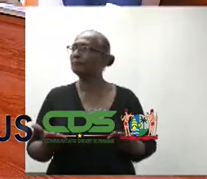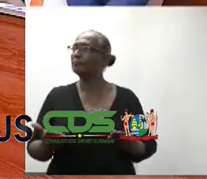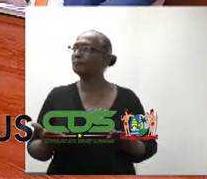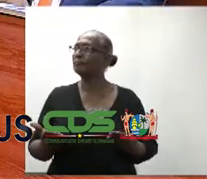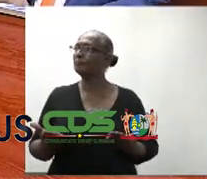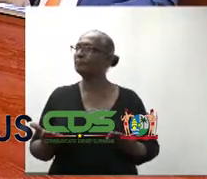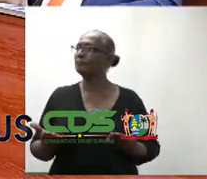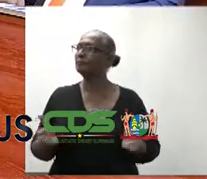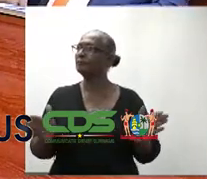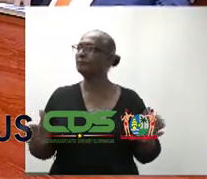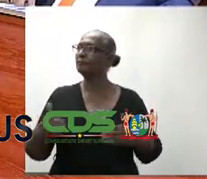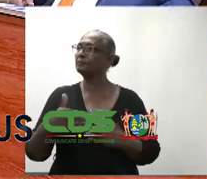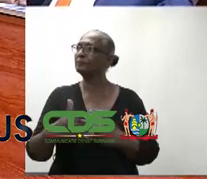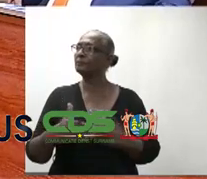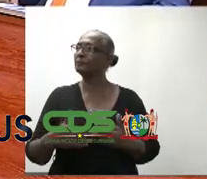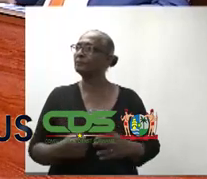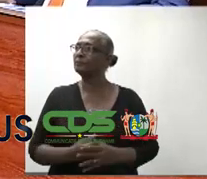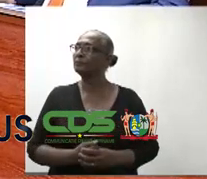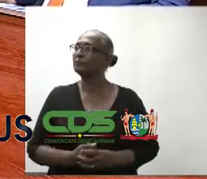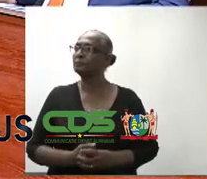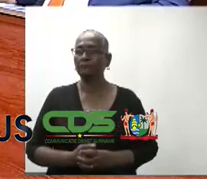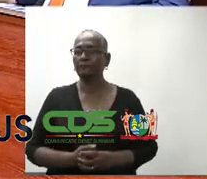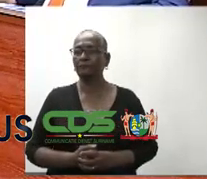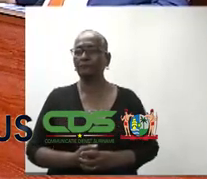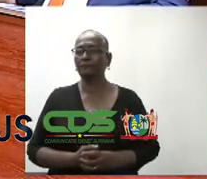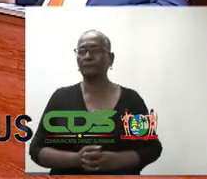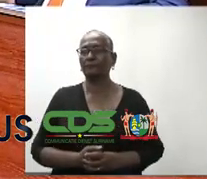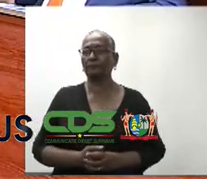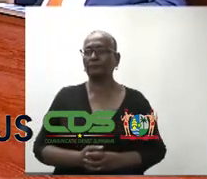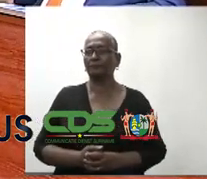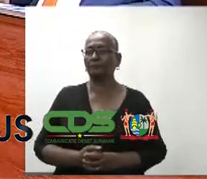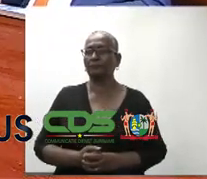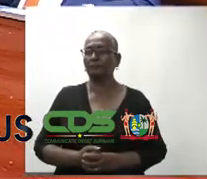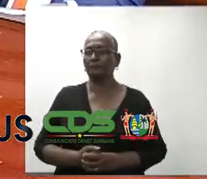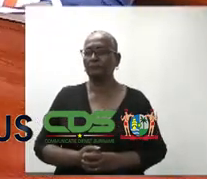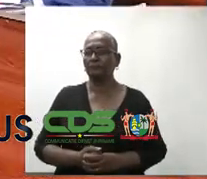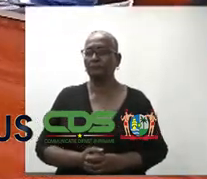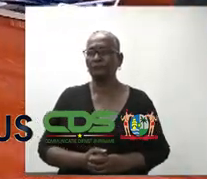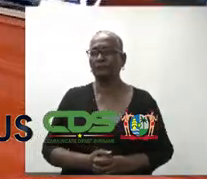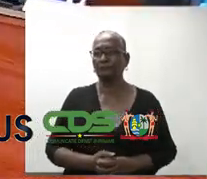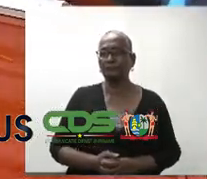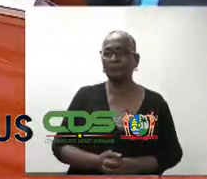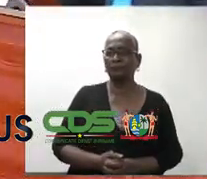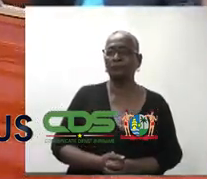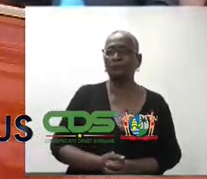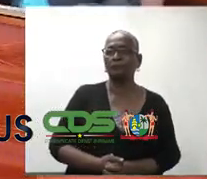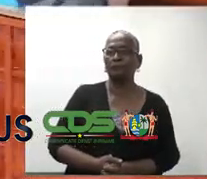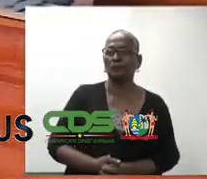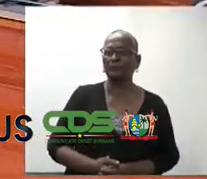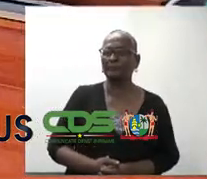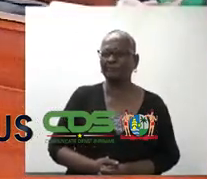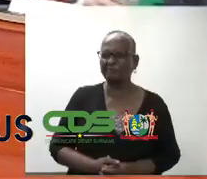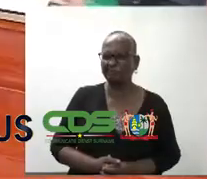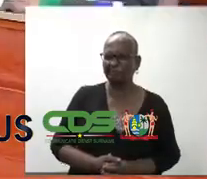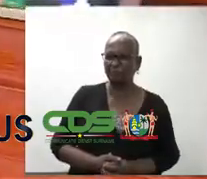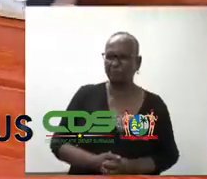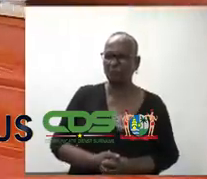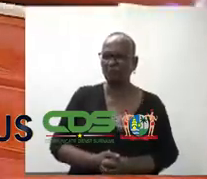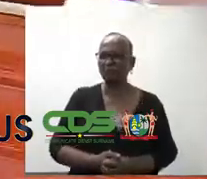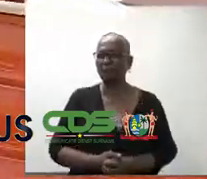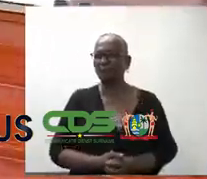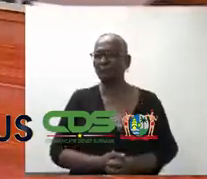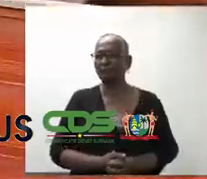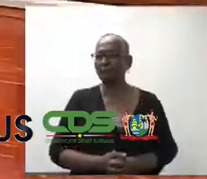voorzitter, ik heb ook veel respect voor diegenen die bijdragen aan een gezond Suriname.